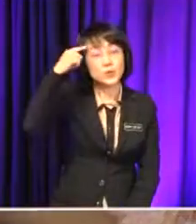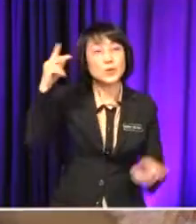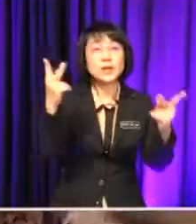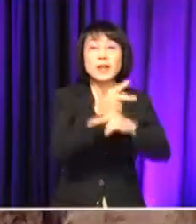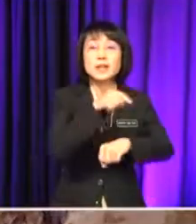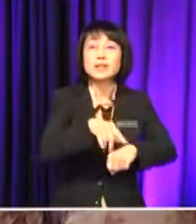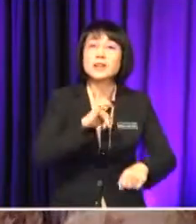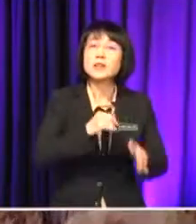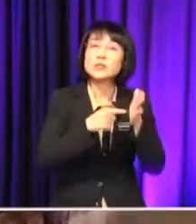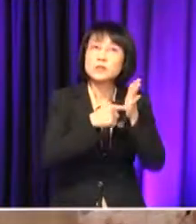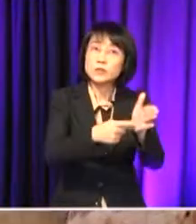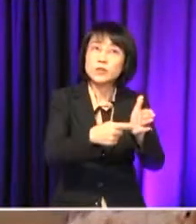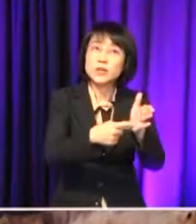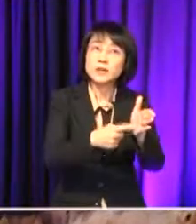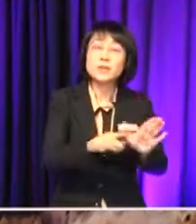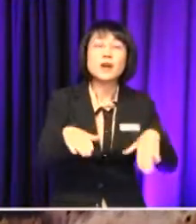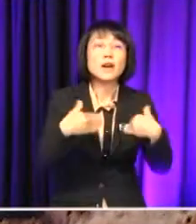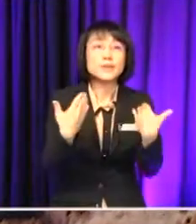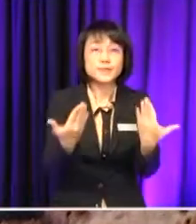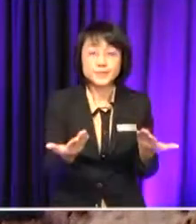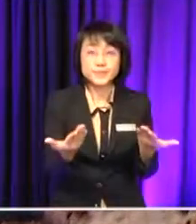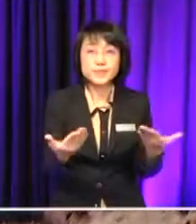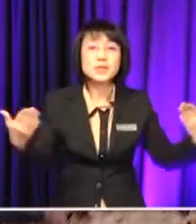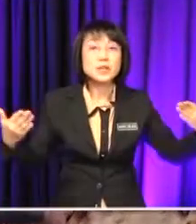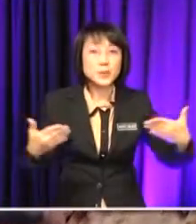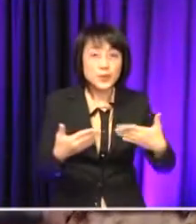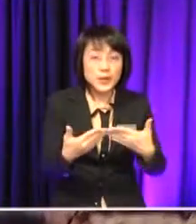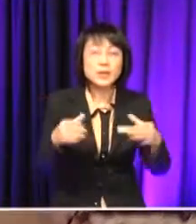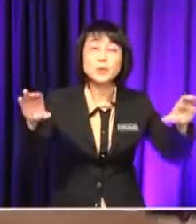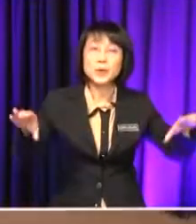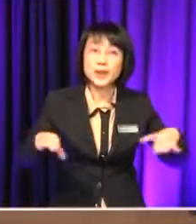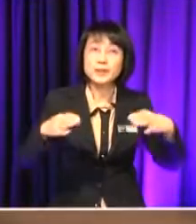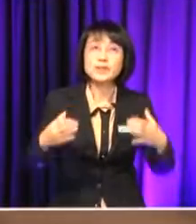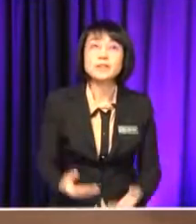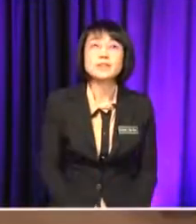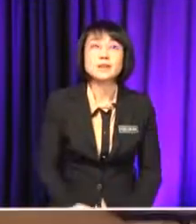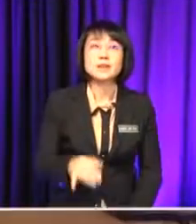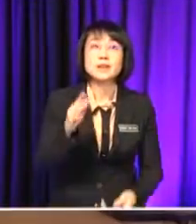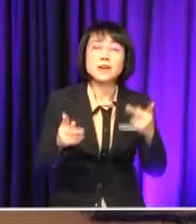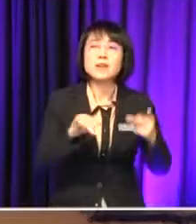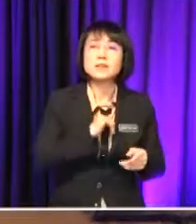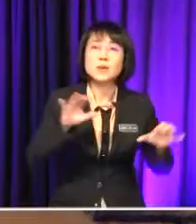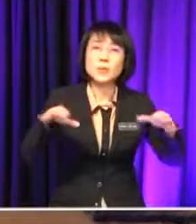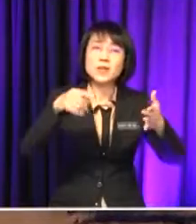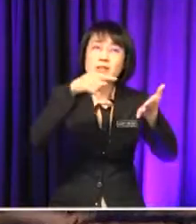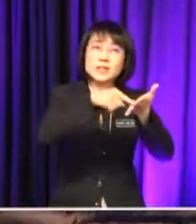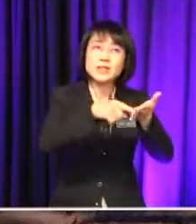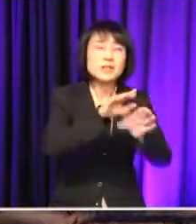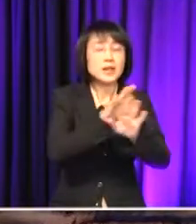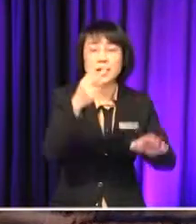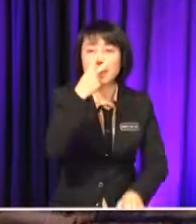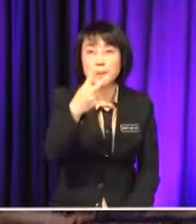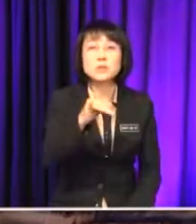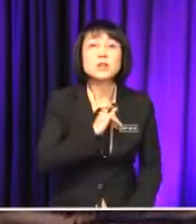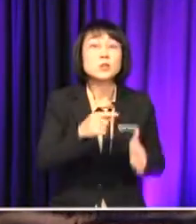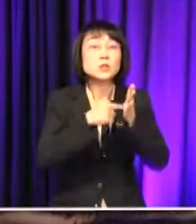hanya tunjukkan bagaimana penyambungan itu dilaksanakan. Kalau saya buat dekat sini, Fizi, mungkin tak nampak. Betul. Jadi saya hanya tunjukkan